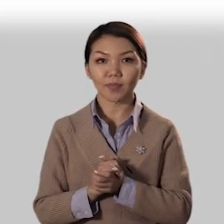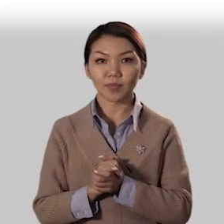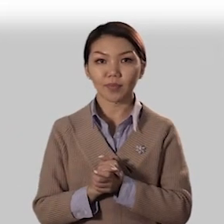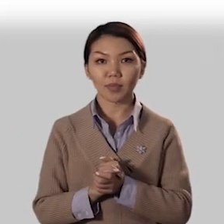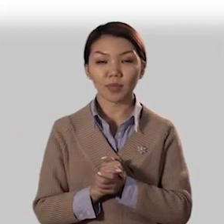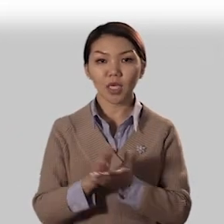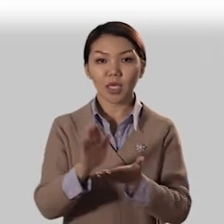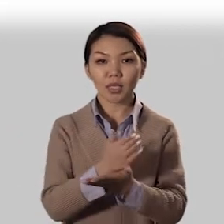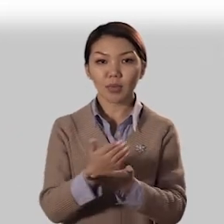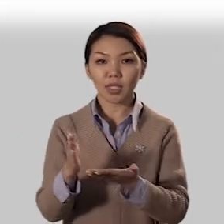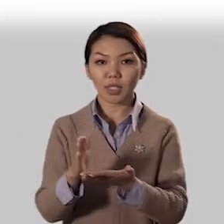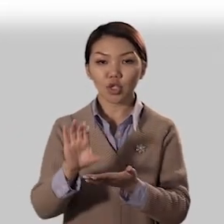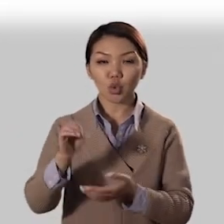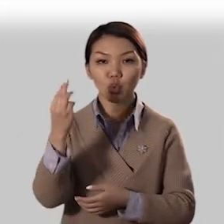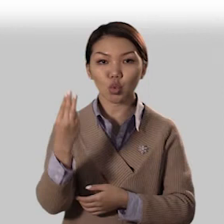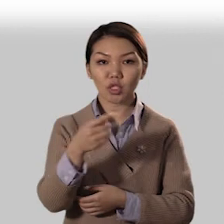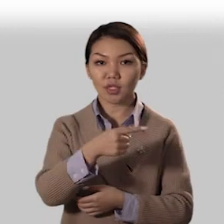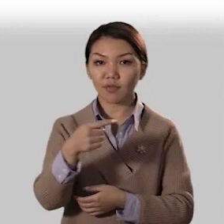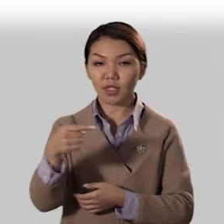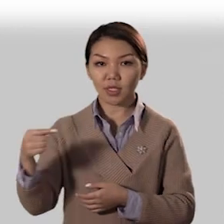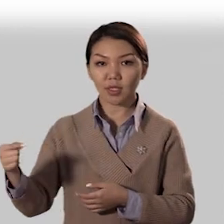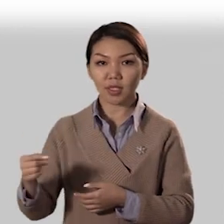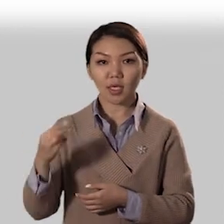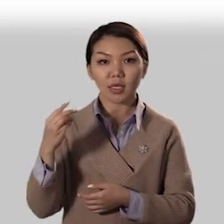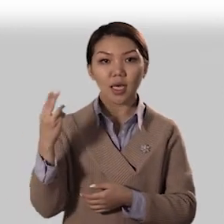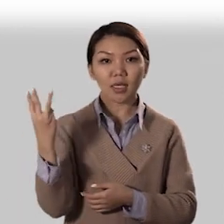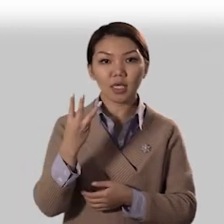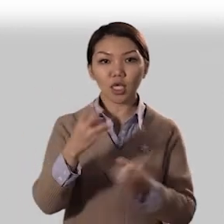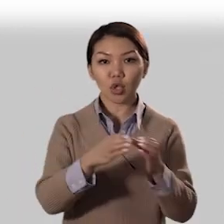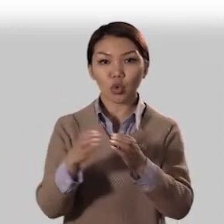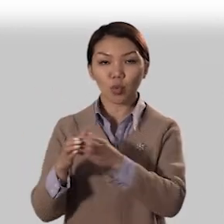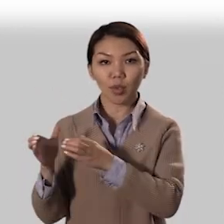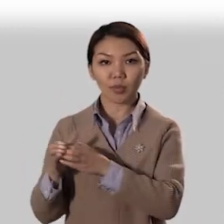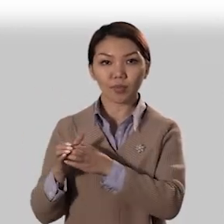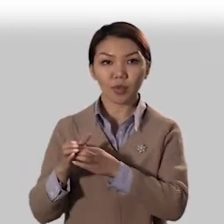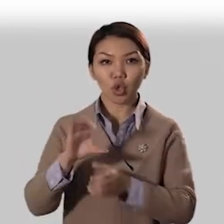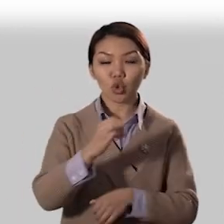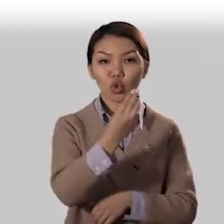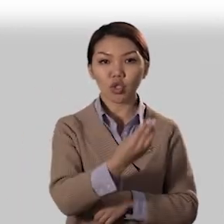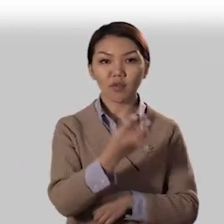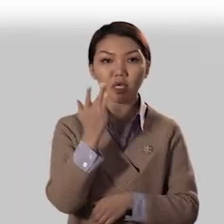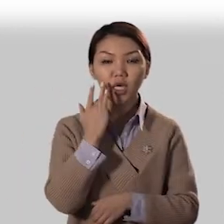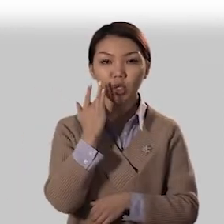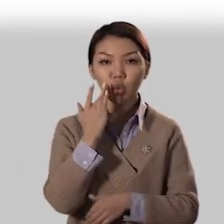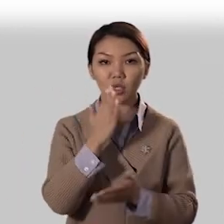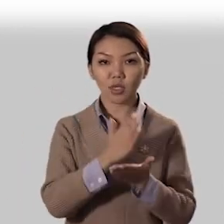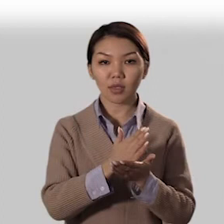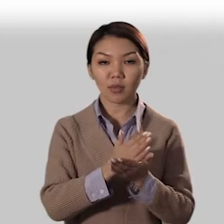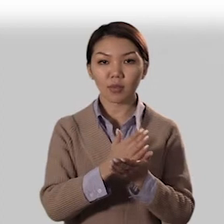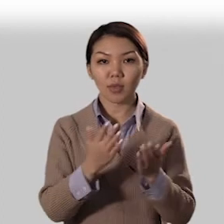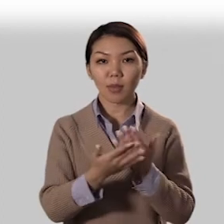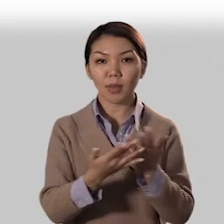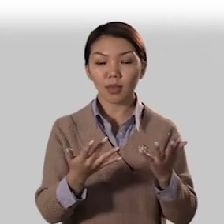распределите существительные на 3 группы существительные которые обозначают предмет